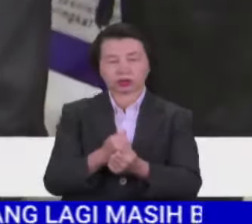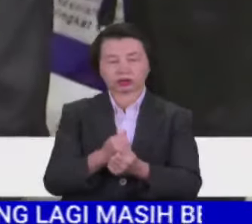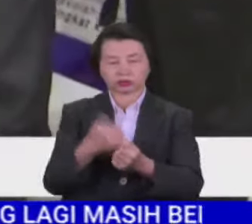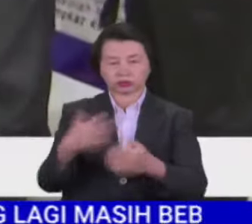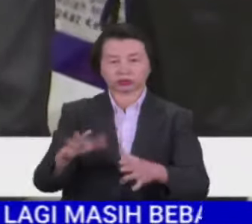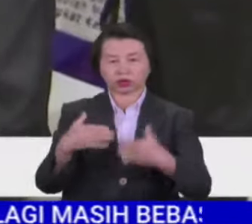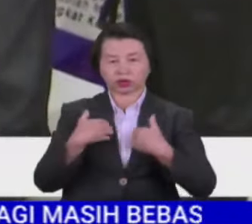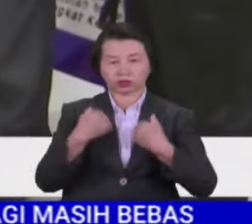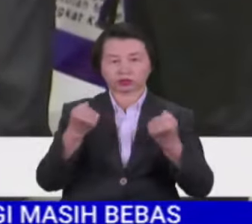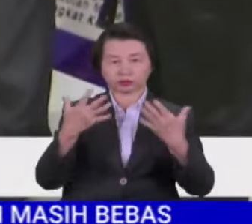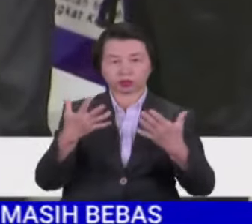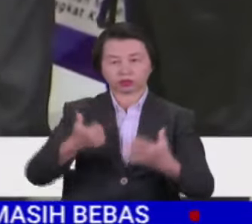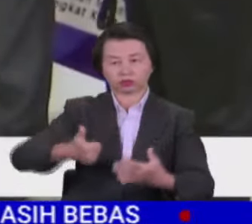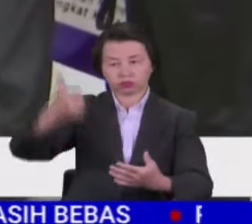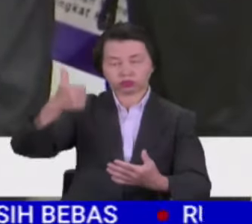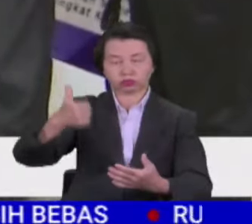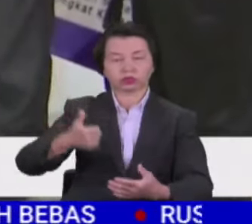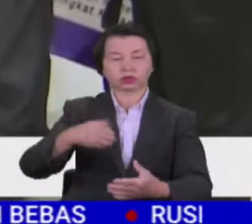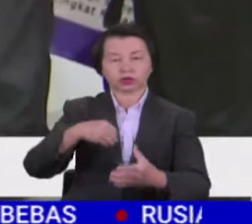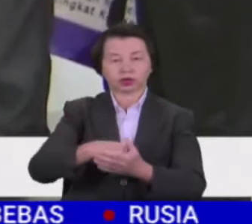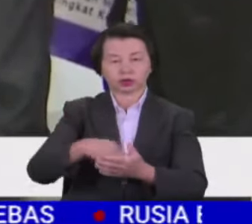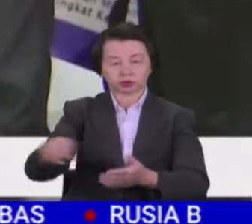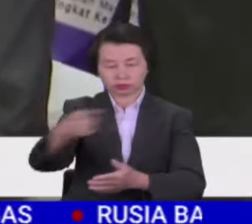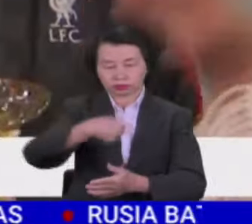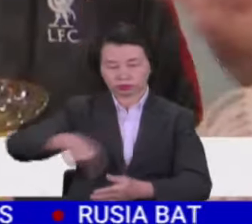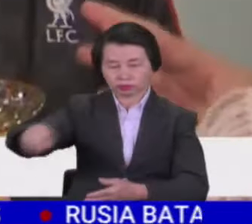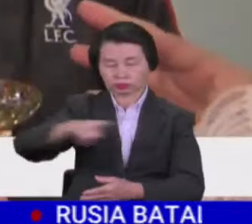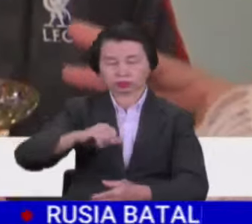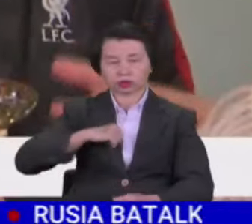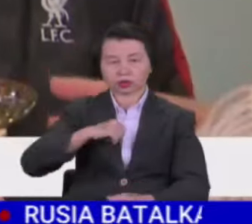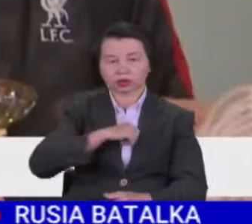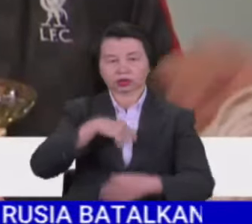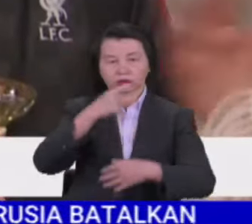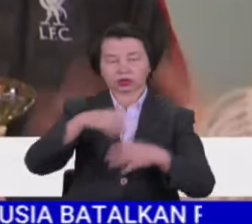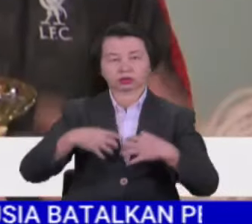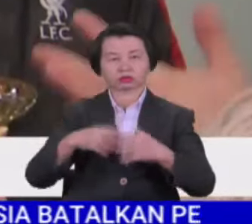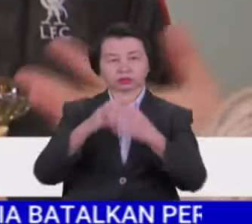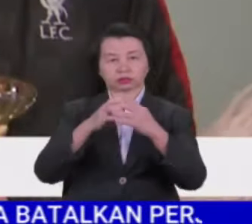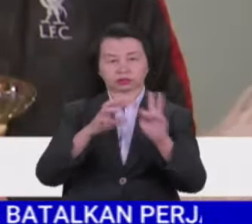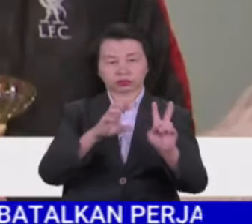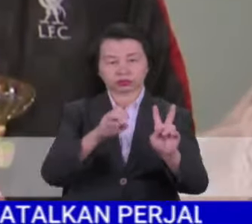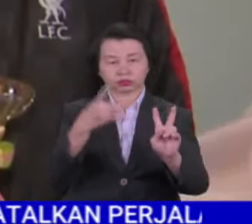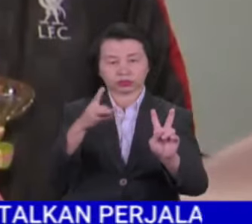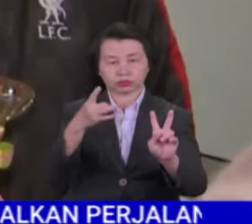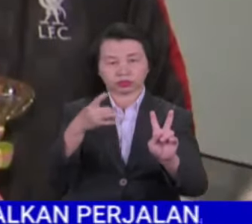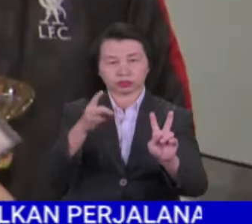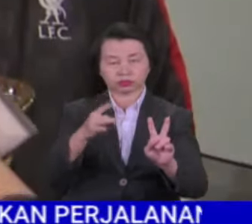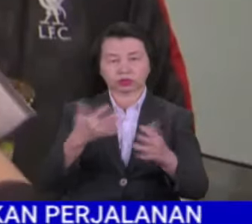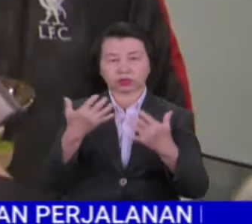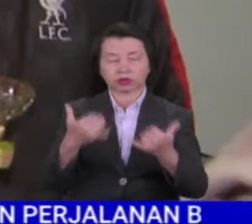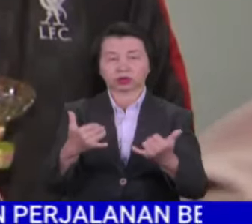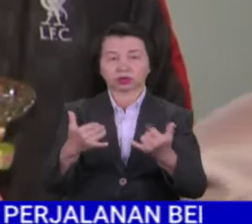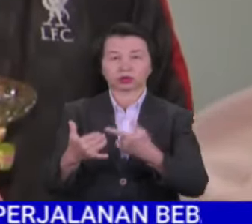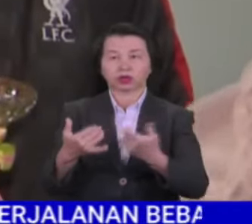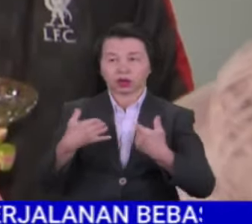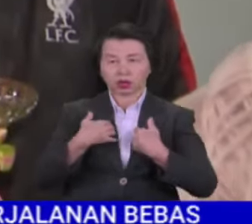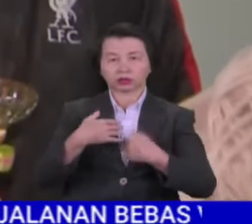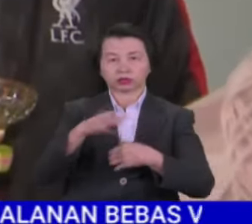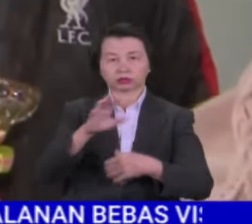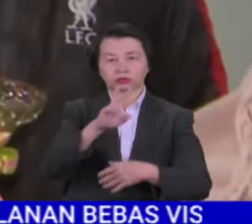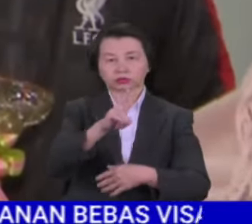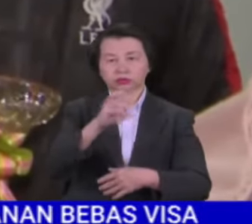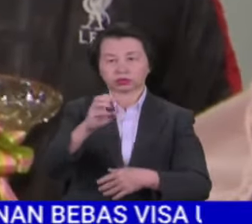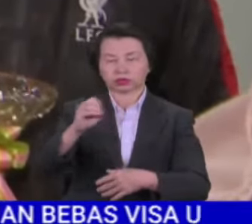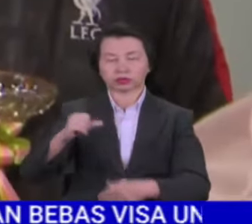dan telah melahirkan ramai juara dan Pemenang dalam kalangan ahlinya sejak di Khan pada 2018 ketika ini terdapat lebih